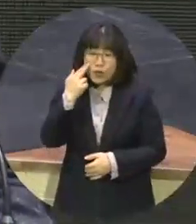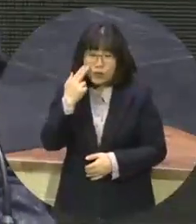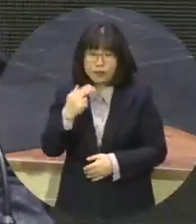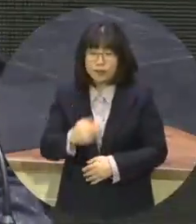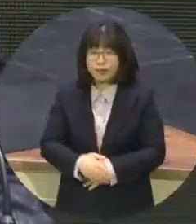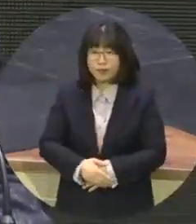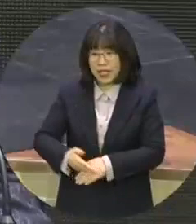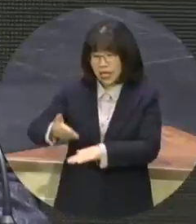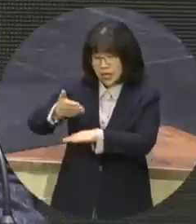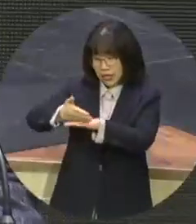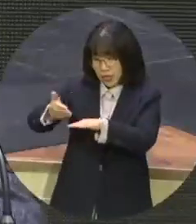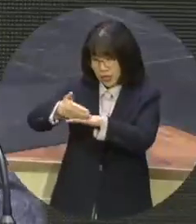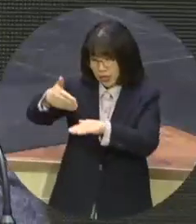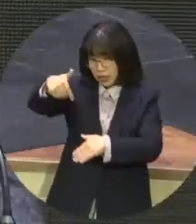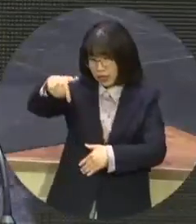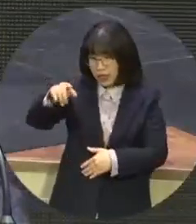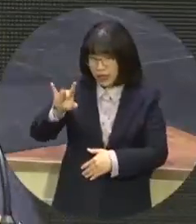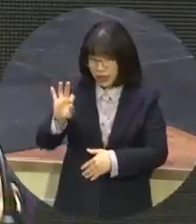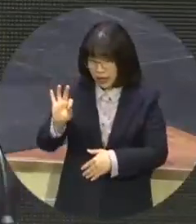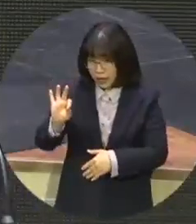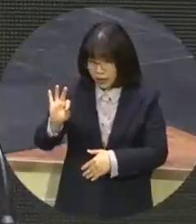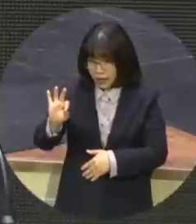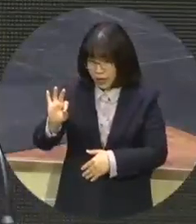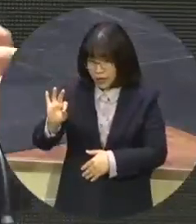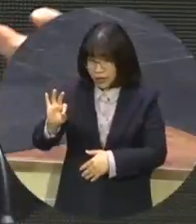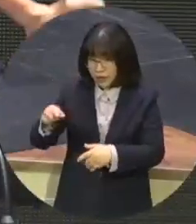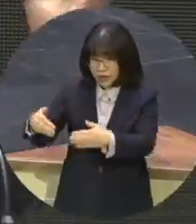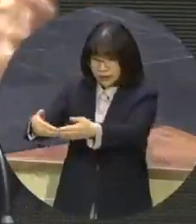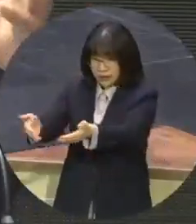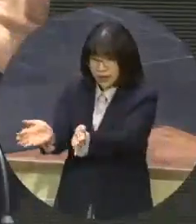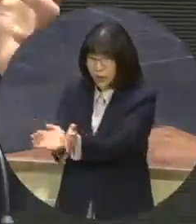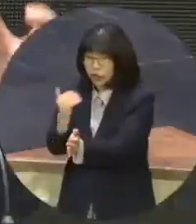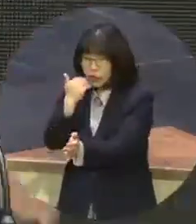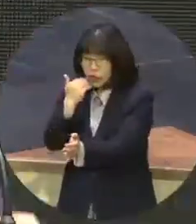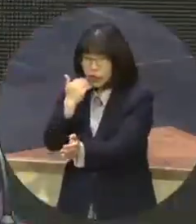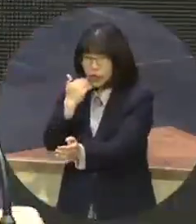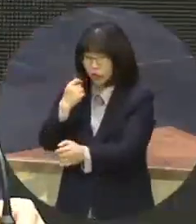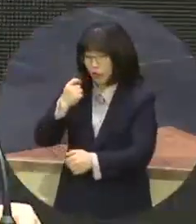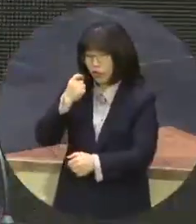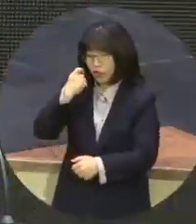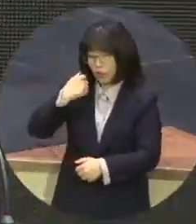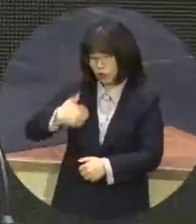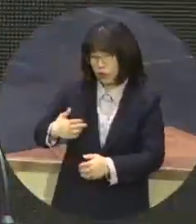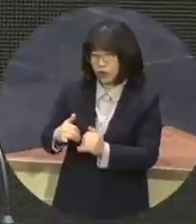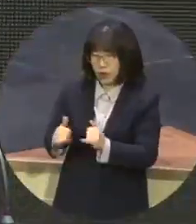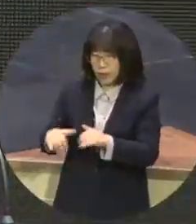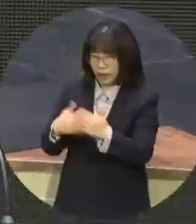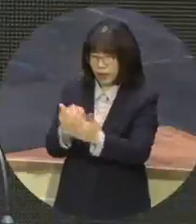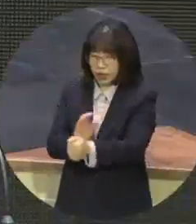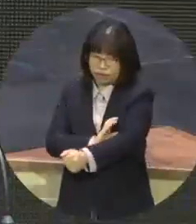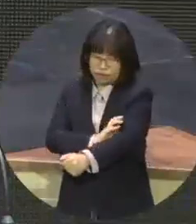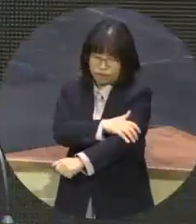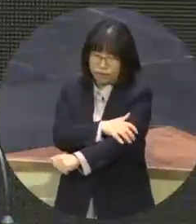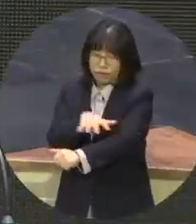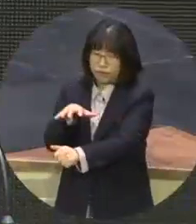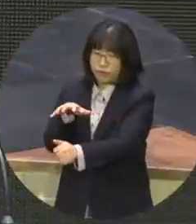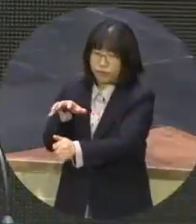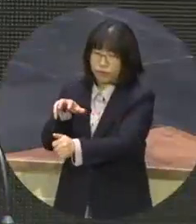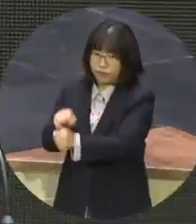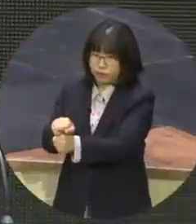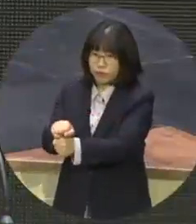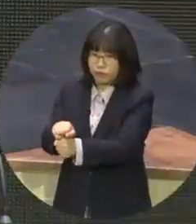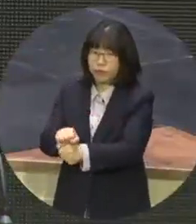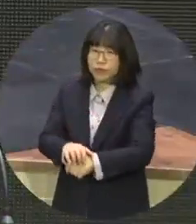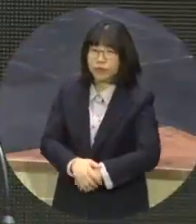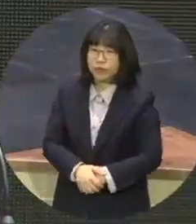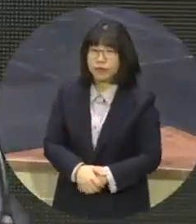이 깽단, 막 깽단, 최고 깽단 중국이요. 중국 사람들 똘똘 뭉쳐. 저거 하나 건드렸다. 그거는 끝까지 끝장,